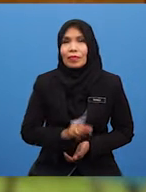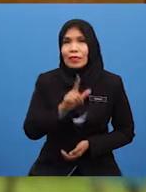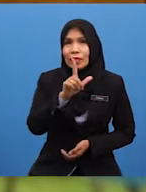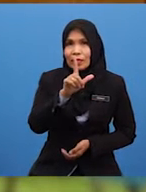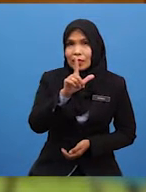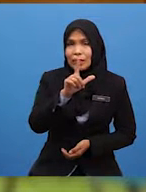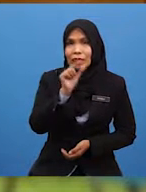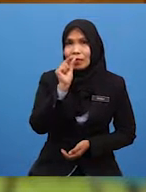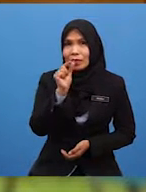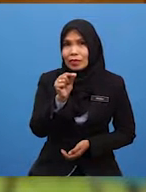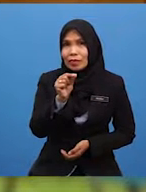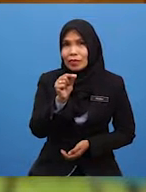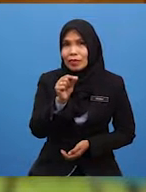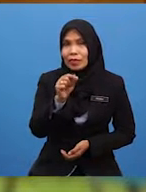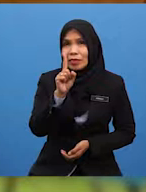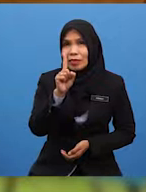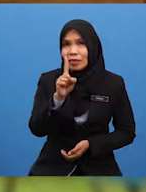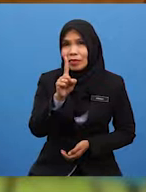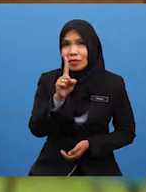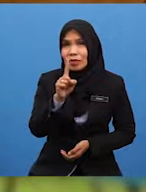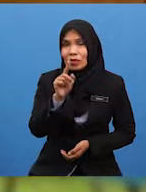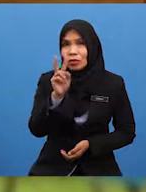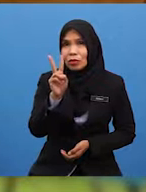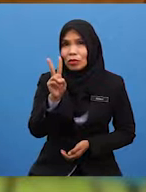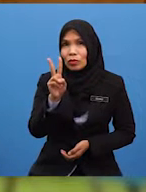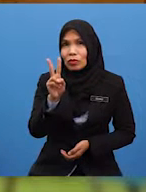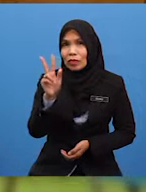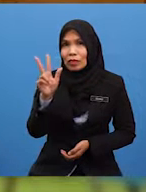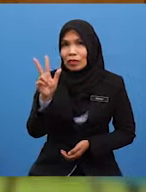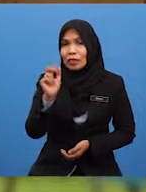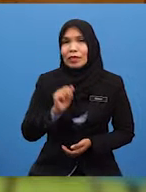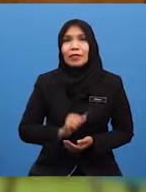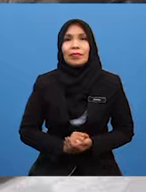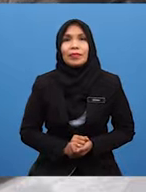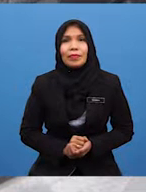L titik 1, 2, 3.